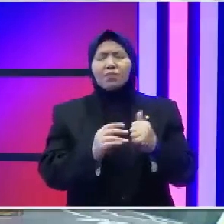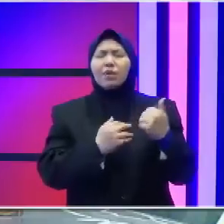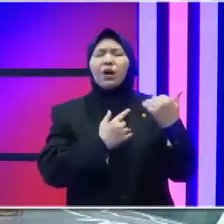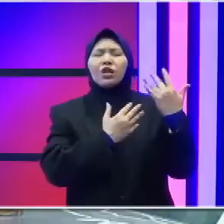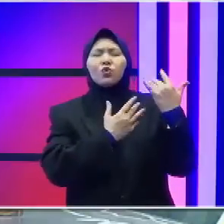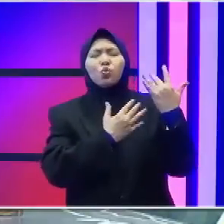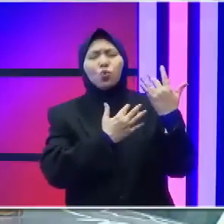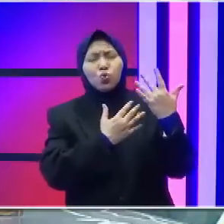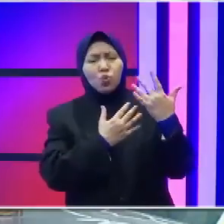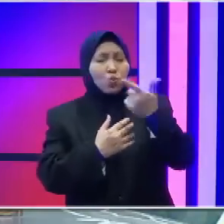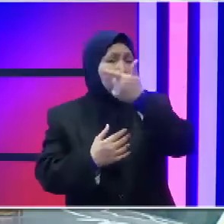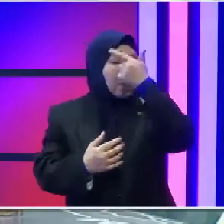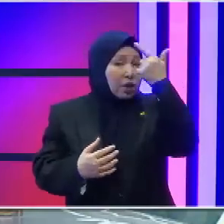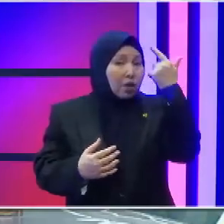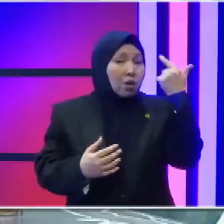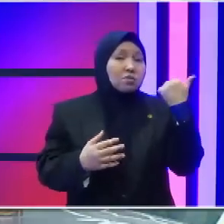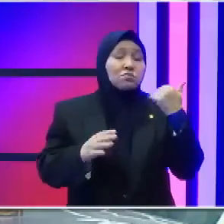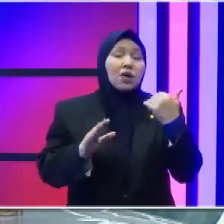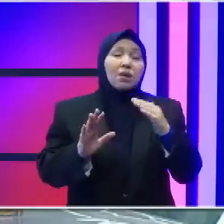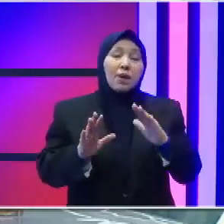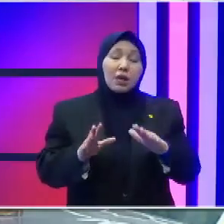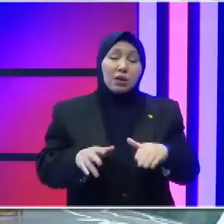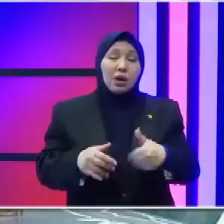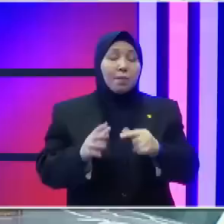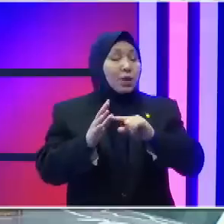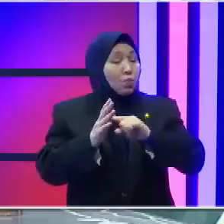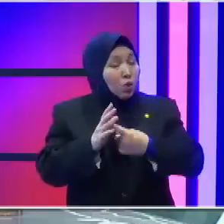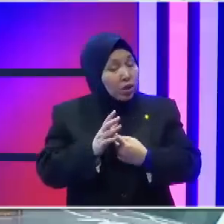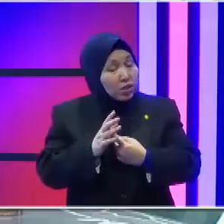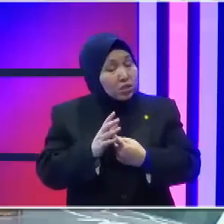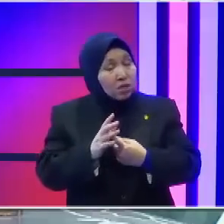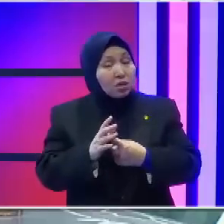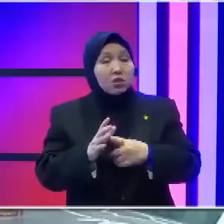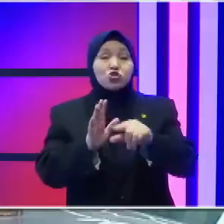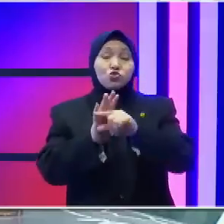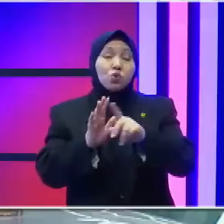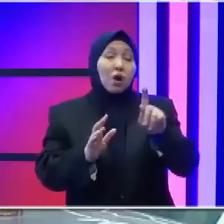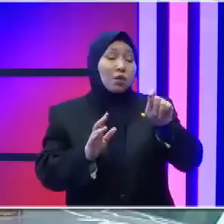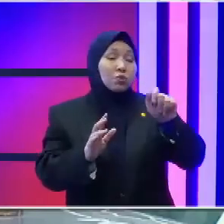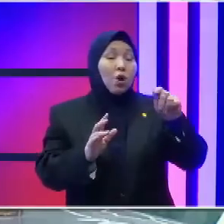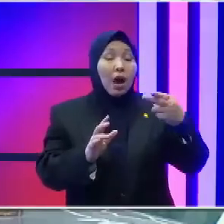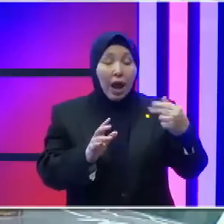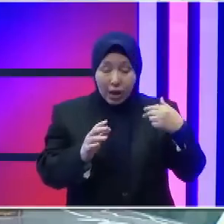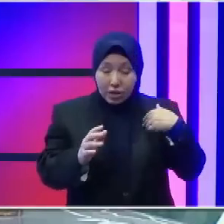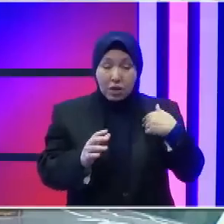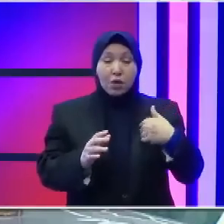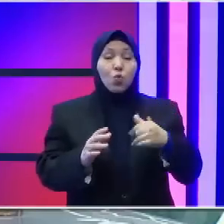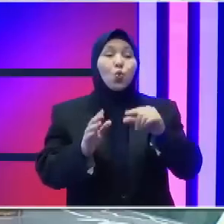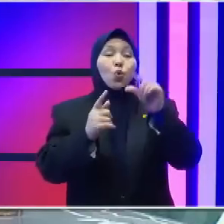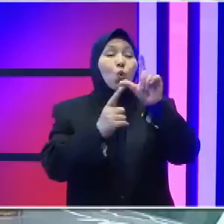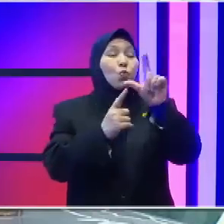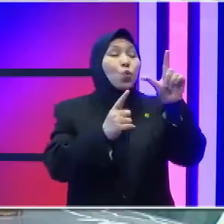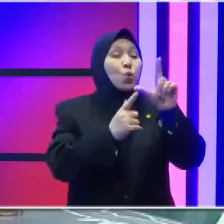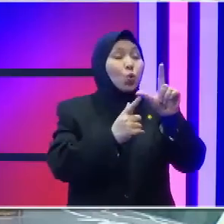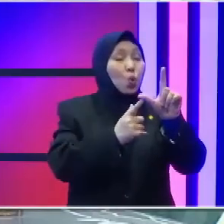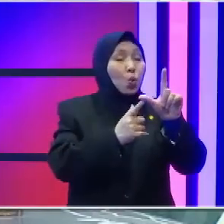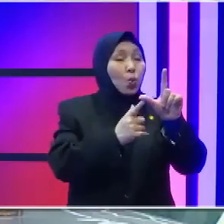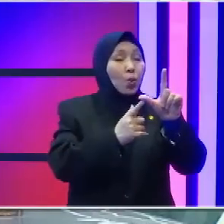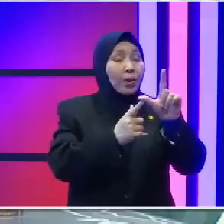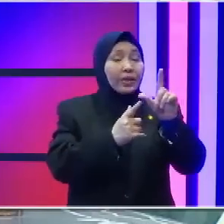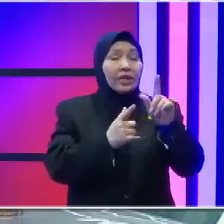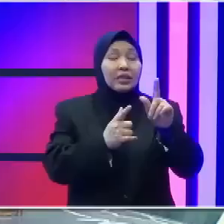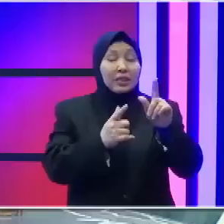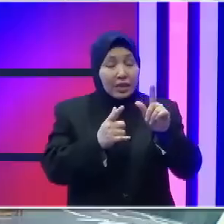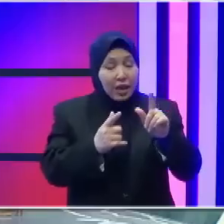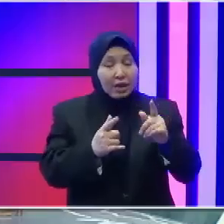Ustaz. Kerana bagaimana bermulanya juga surah Taha ada huruf-huruf muqatta'ah, huruf-huruf yang kita